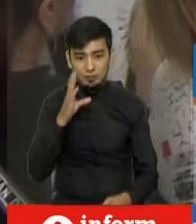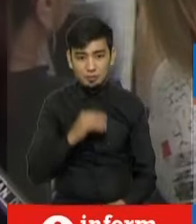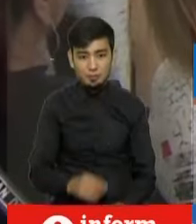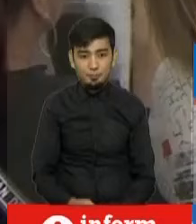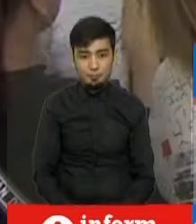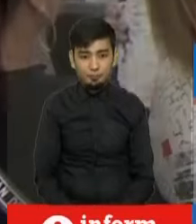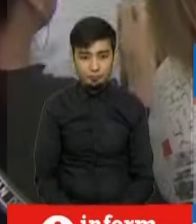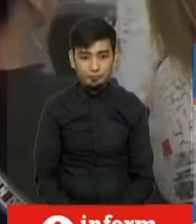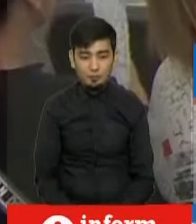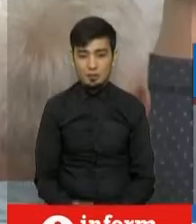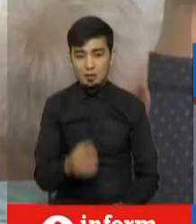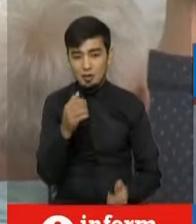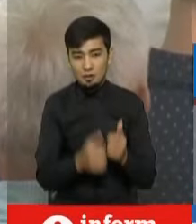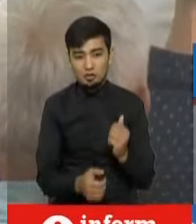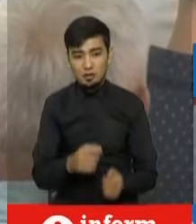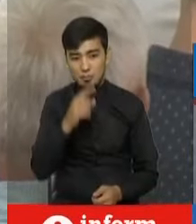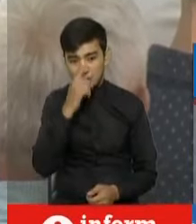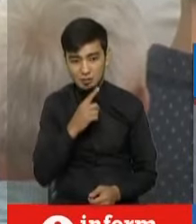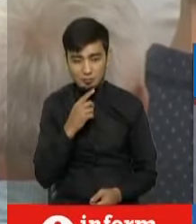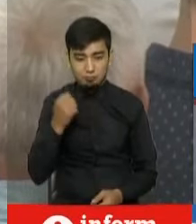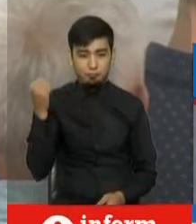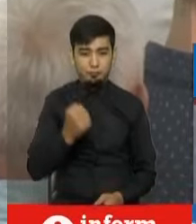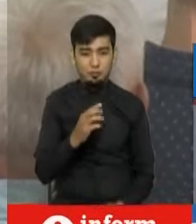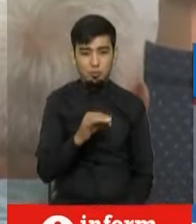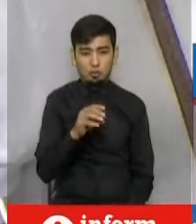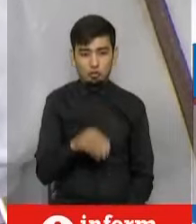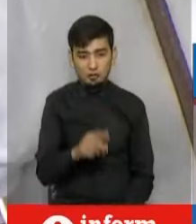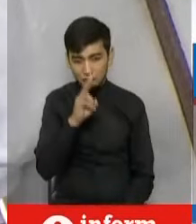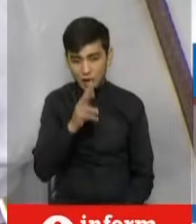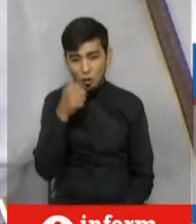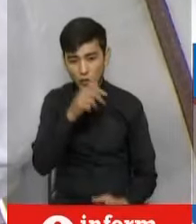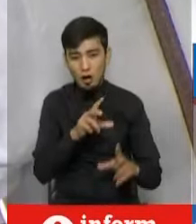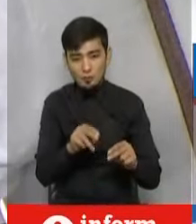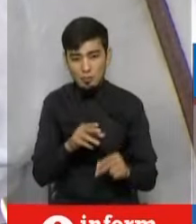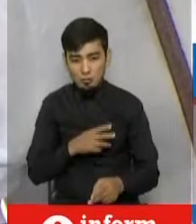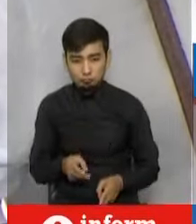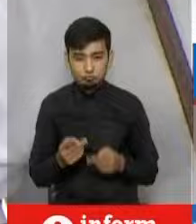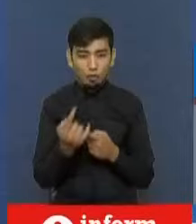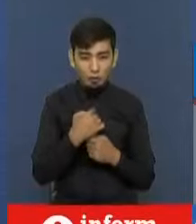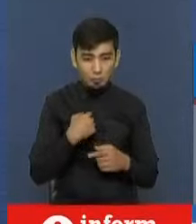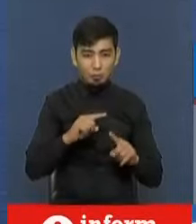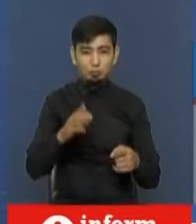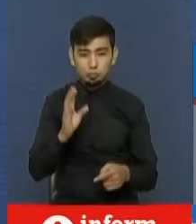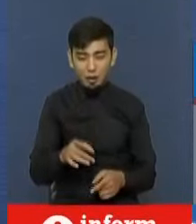месяц ожидания для коммерсантов – удар по бюджету. Им уже 2 года обещают разобраться с мошенником, а результата нет.